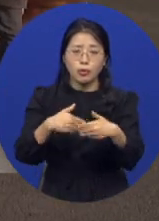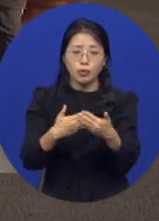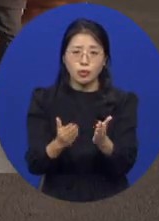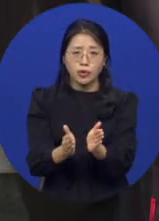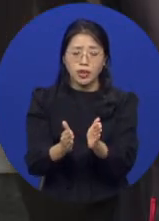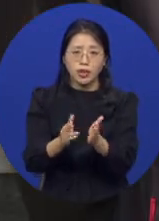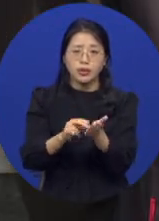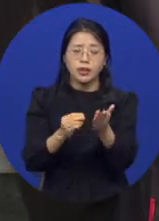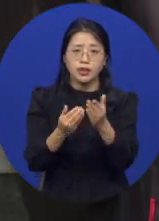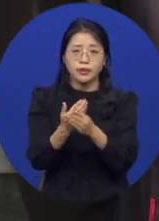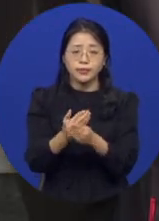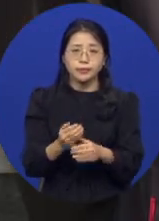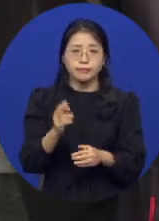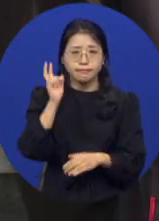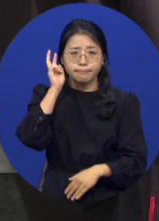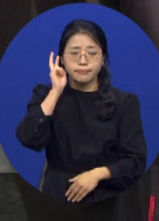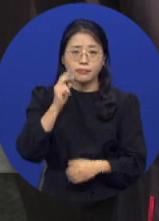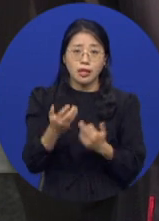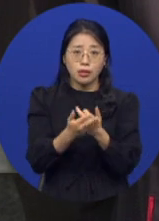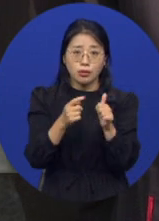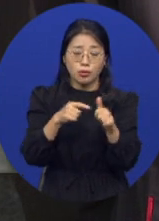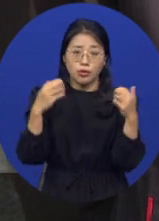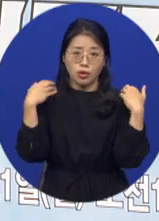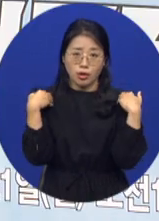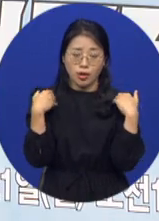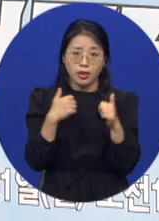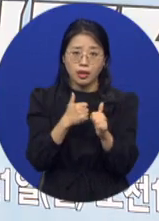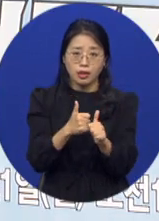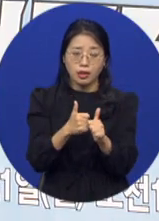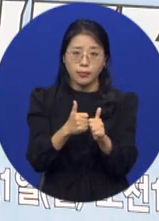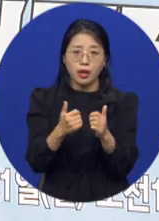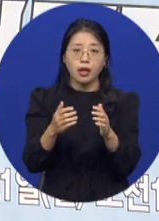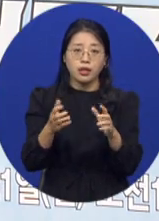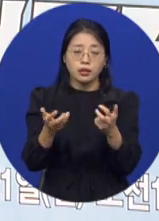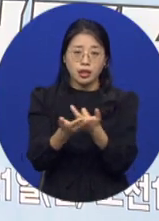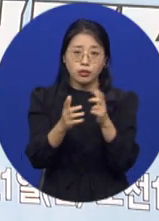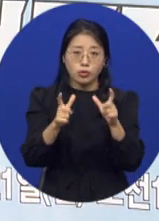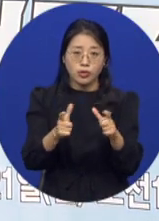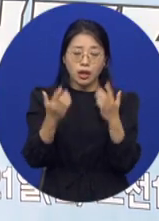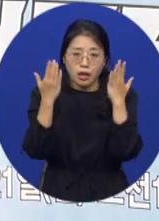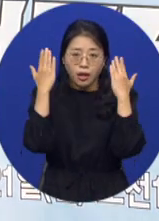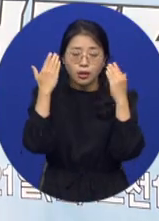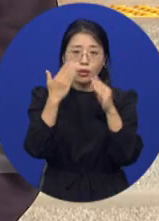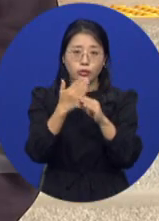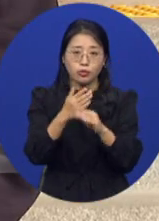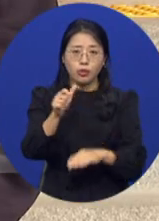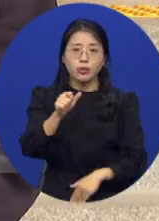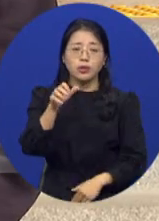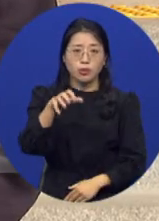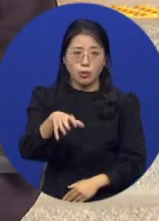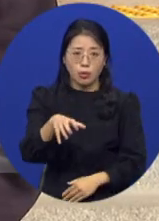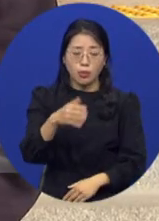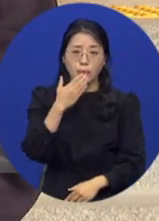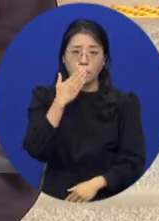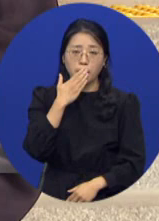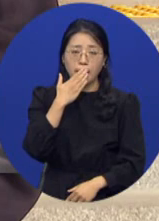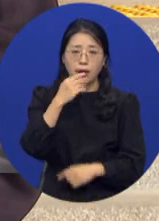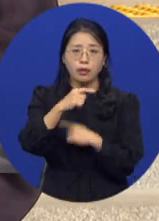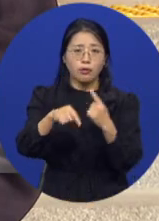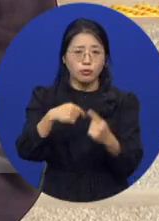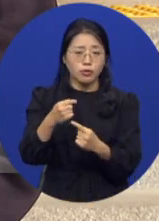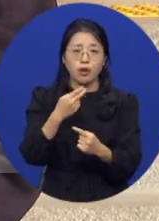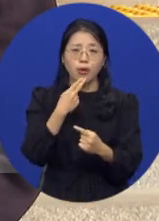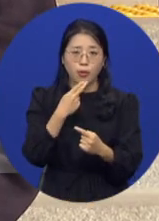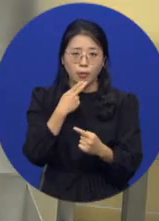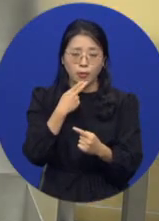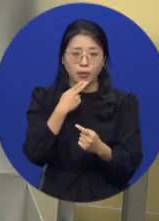차질이 예상됩니다. 제주도 교육청에 따르면 내일 도내 학교 189곳 중 50곳은 급식을 운영하지